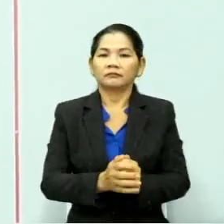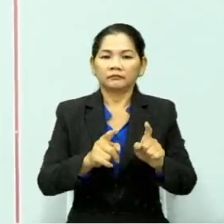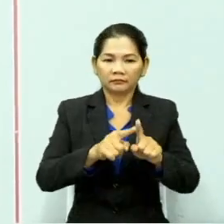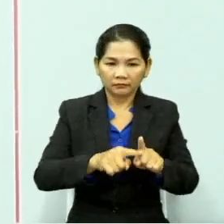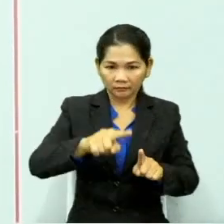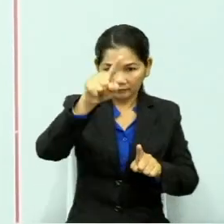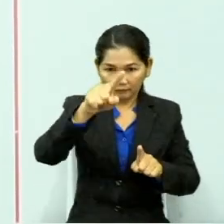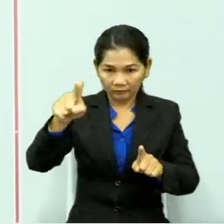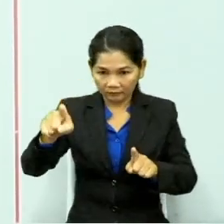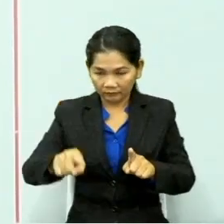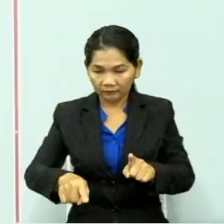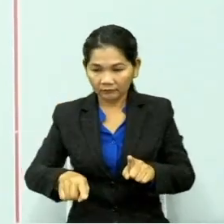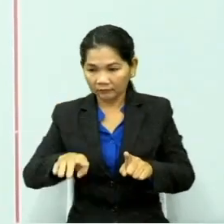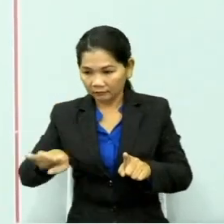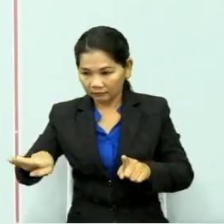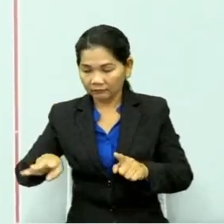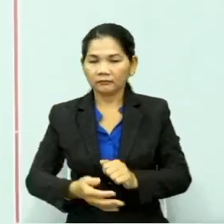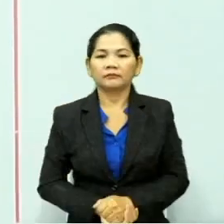kệ tệ